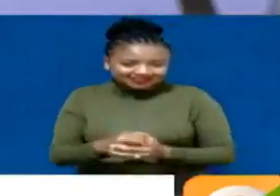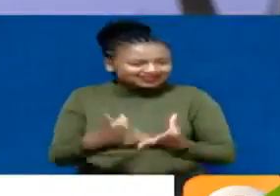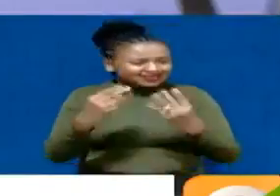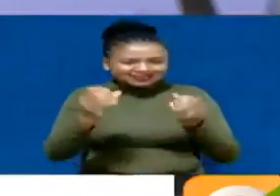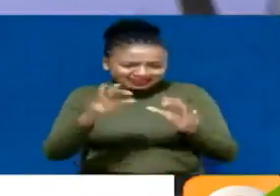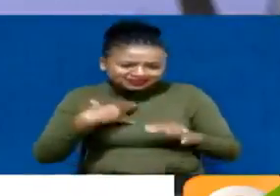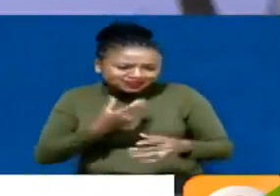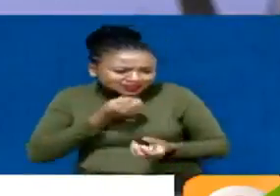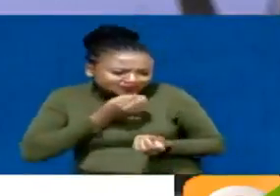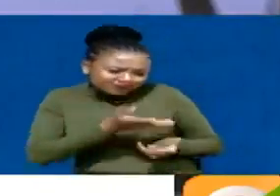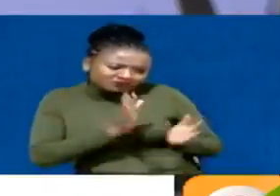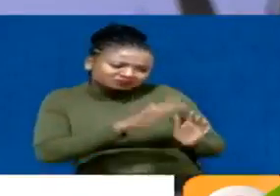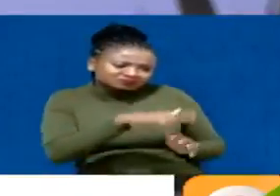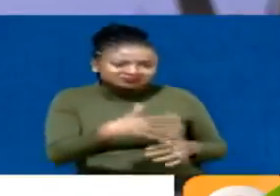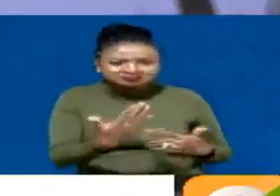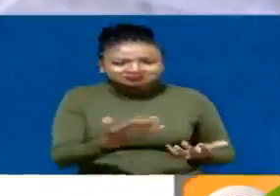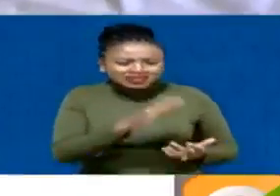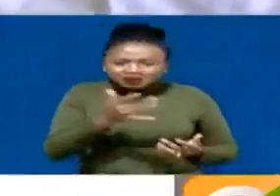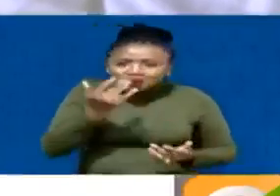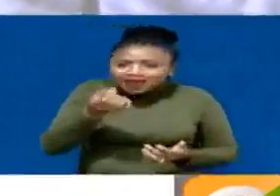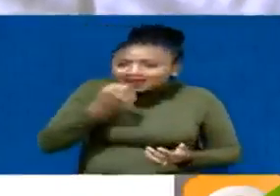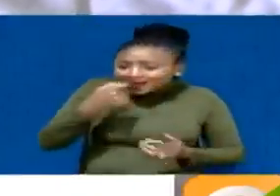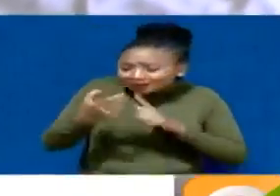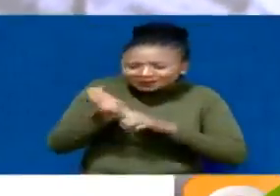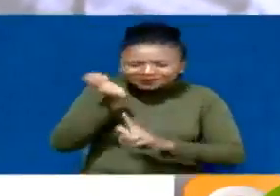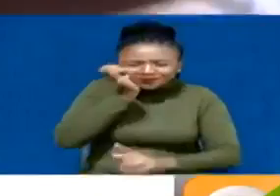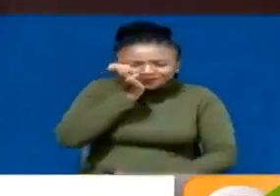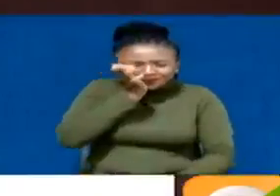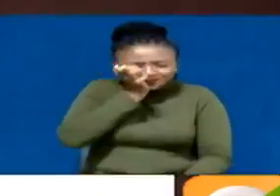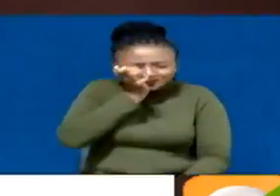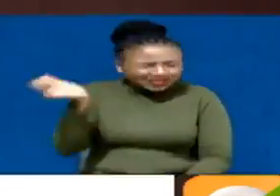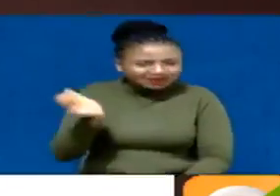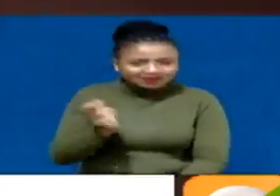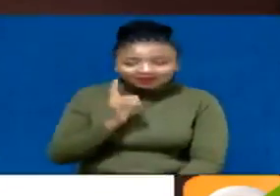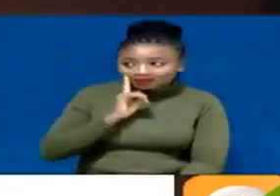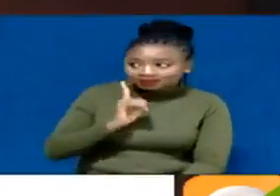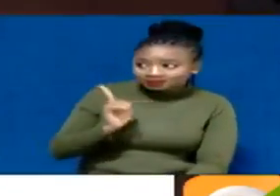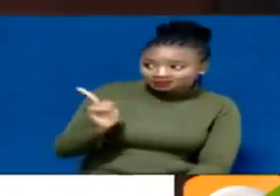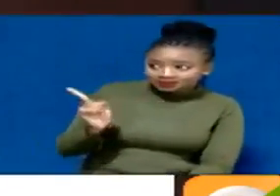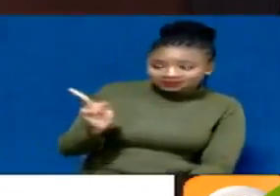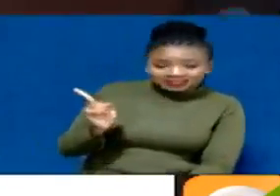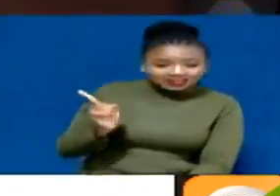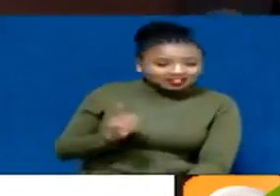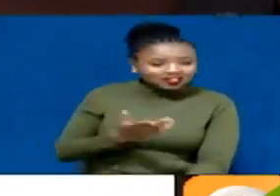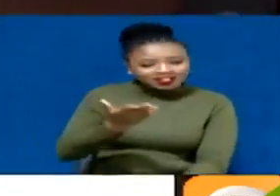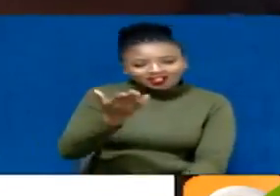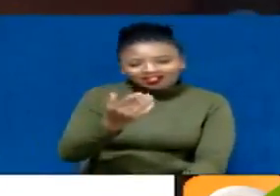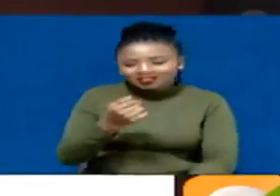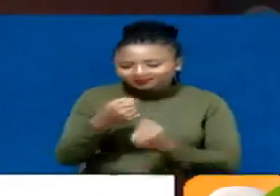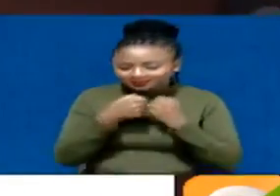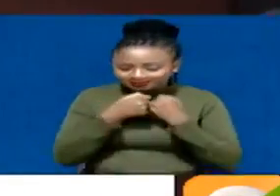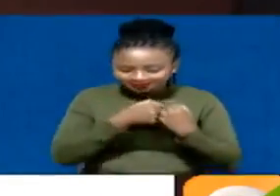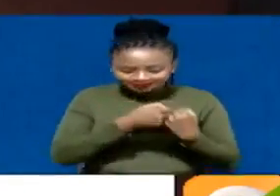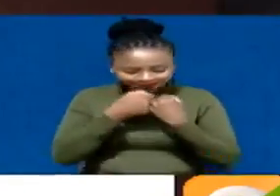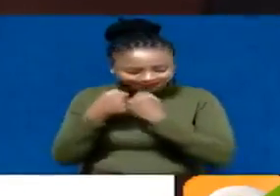mpaka mbembeleze tu alikuwa hataki kwa sababu ni chungu. Dawa inayotumika sasa ni praziquantel ambayo ina changamoto